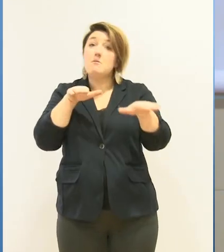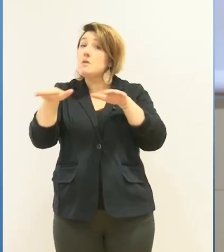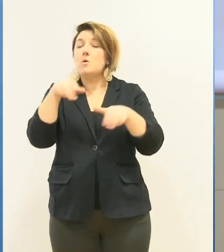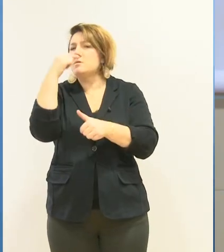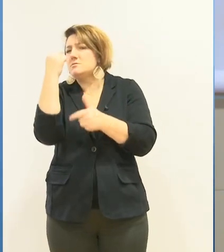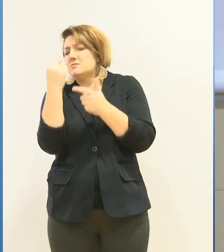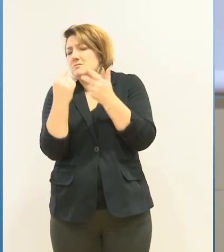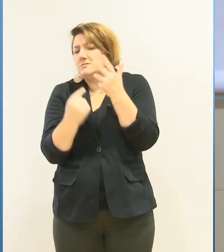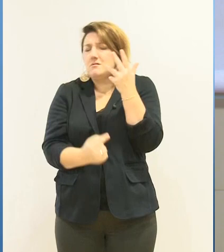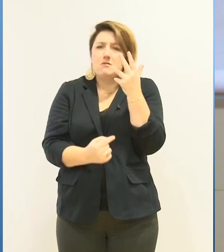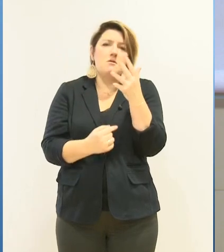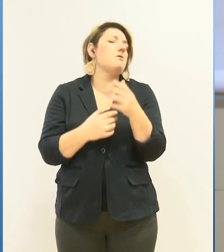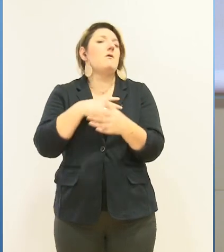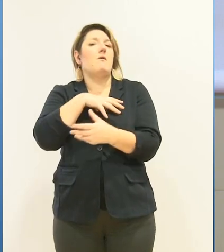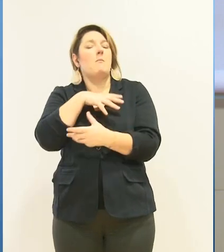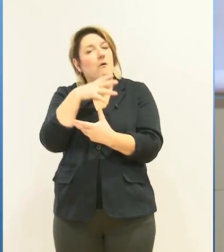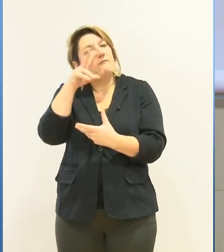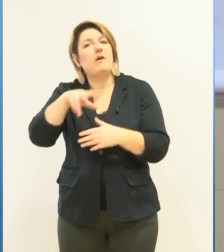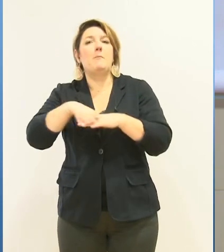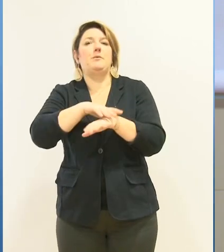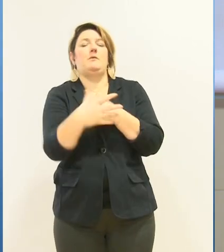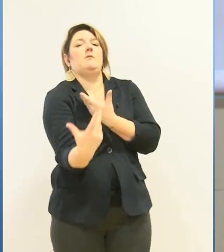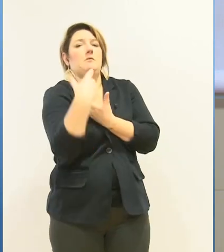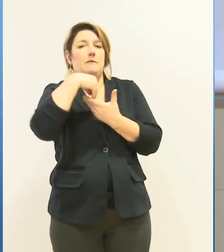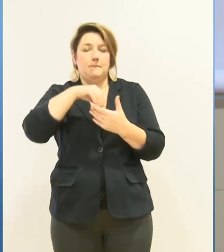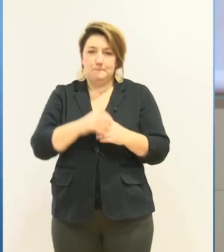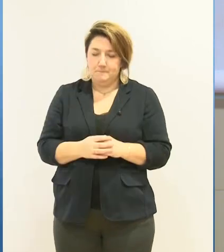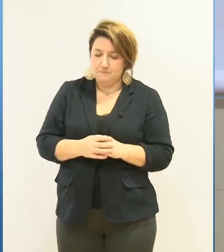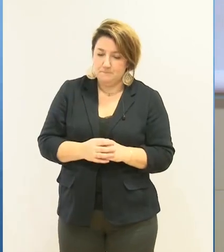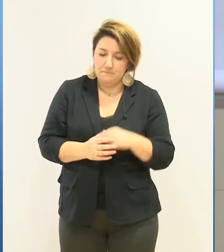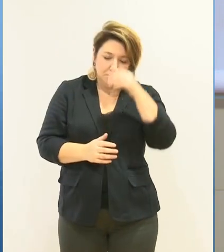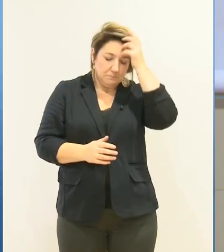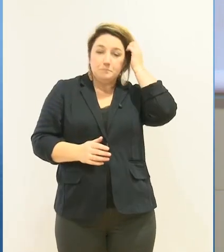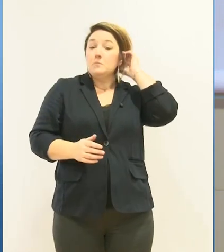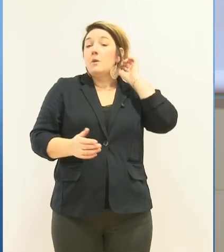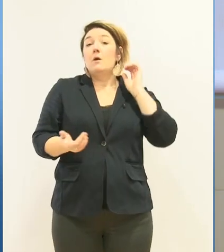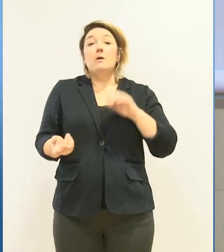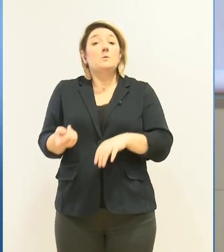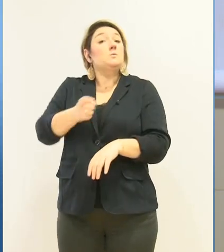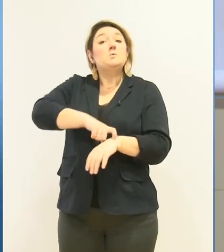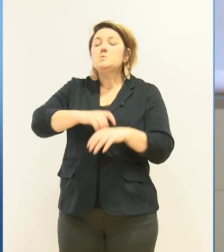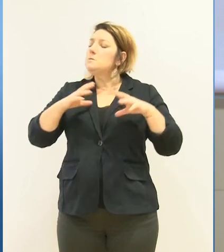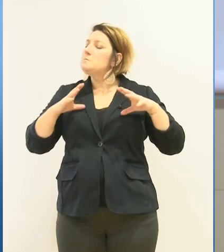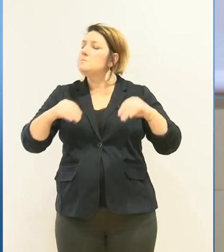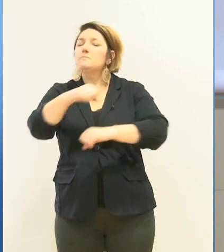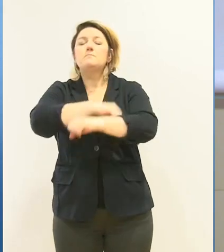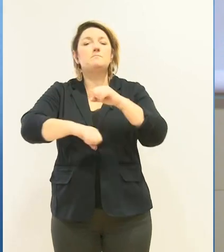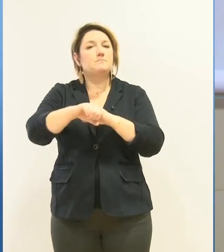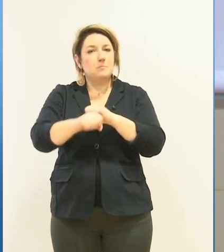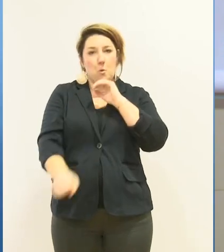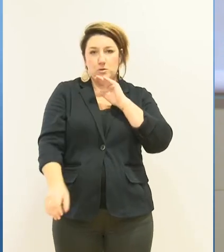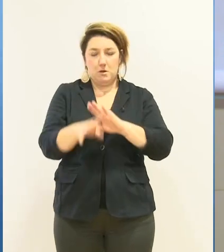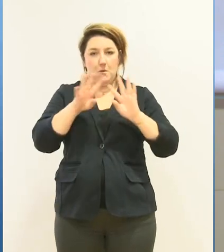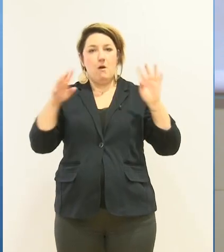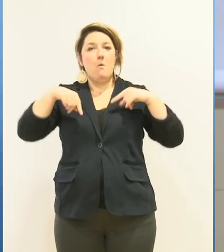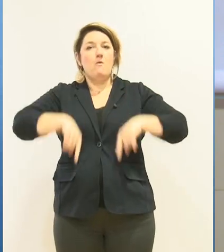aussitôt mise en oeuvre cet outil a été attaqué par le gouvernement d'abord le gouvernement valls puis le gouvernement